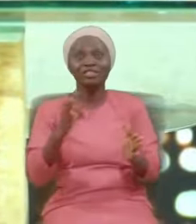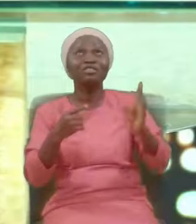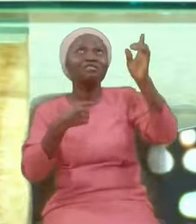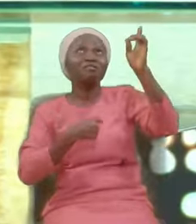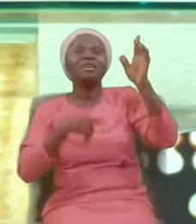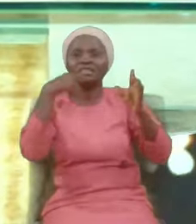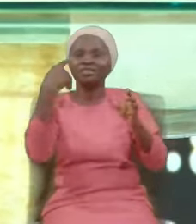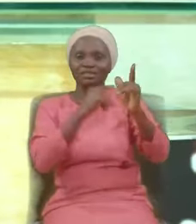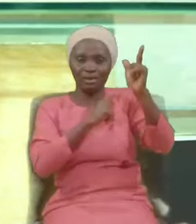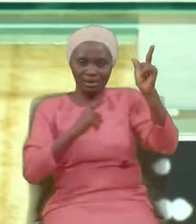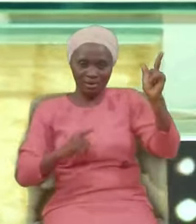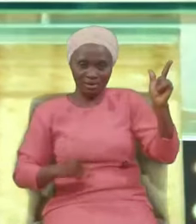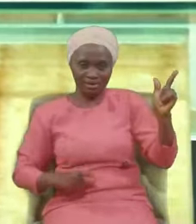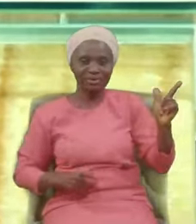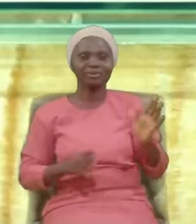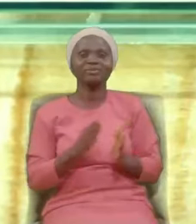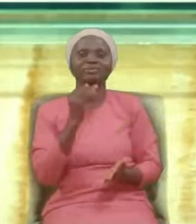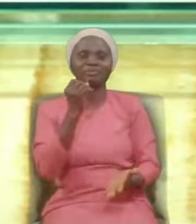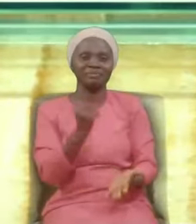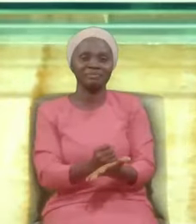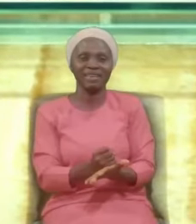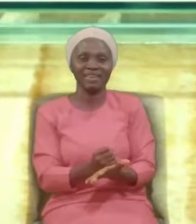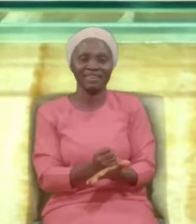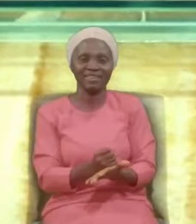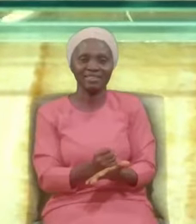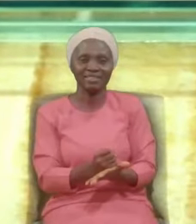moi, dit l'Éternel.